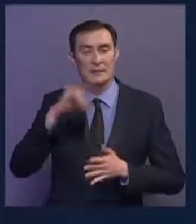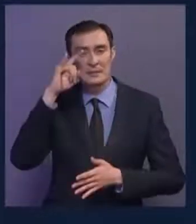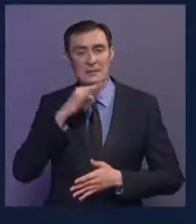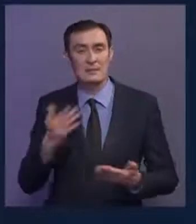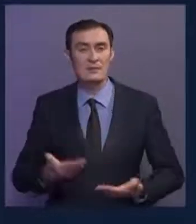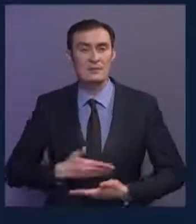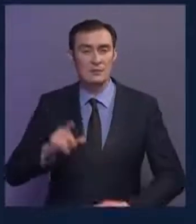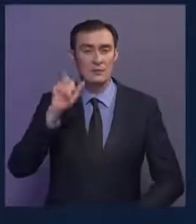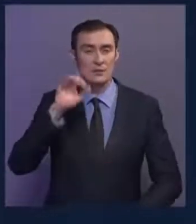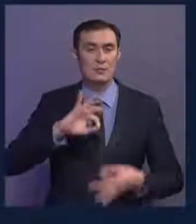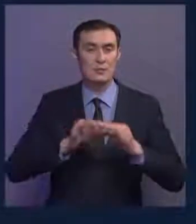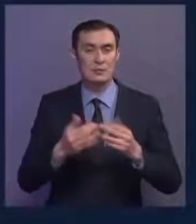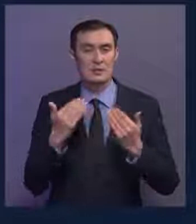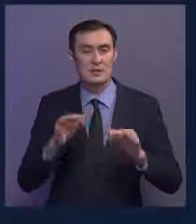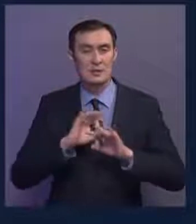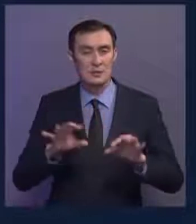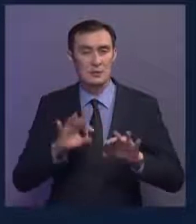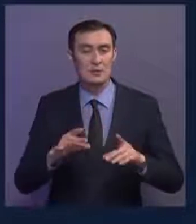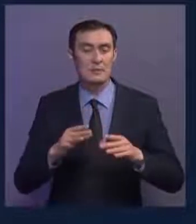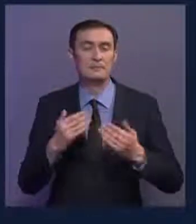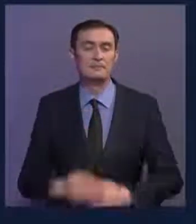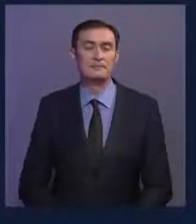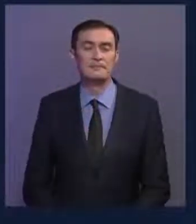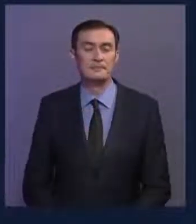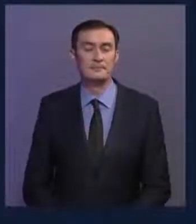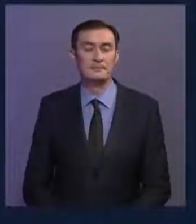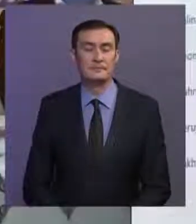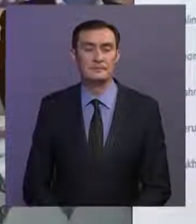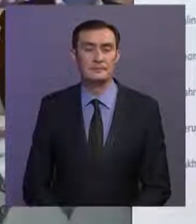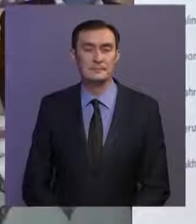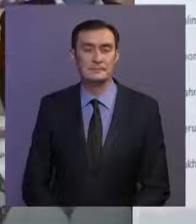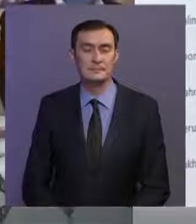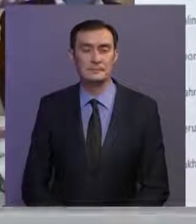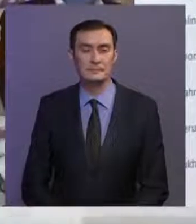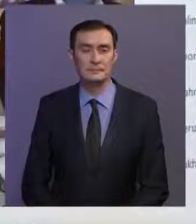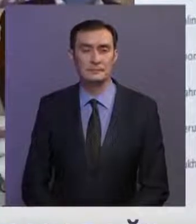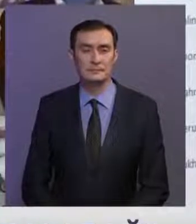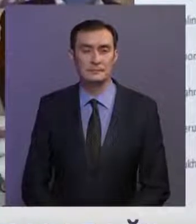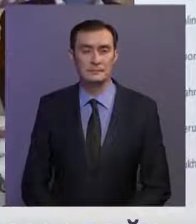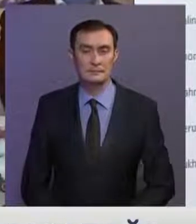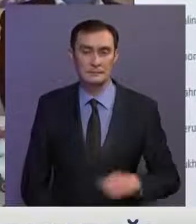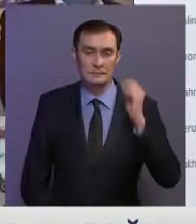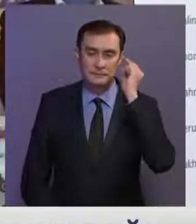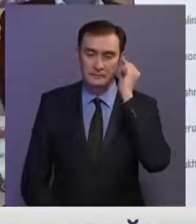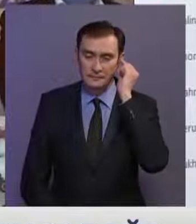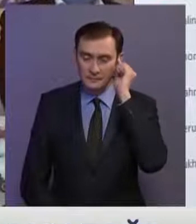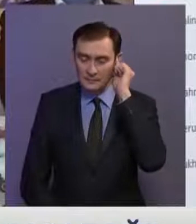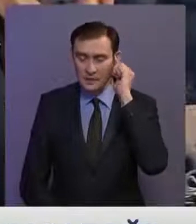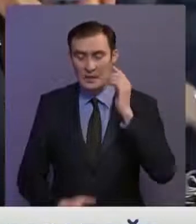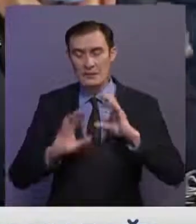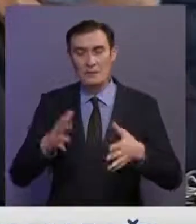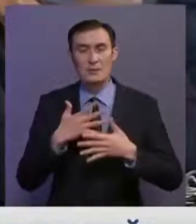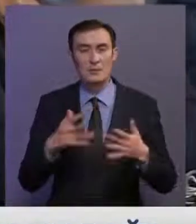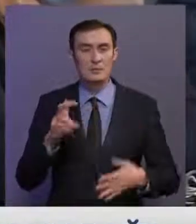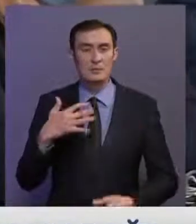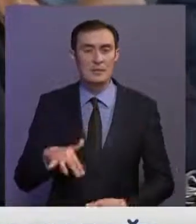проживающими в турции подробнее о работе нового объекта в следующий материале в мире свыше 250 общественных